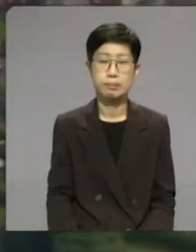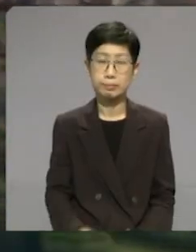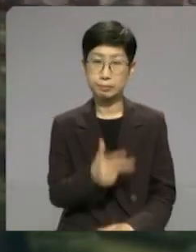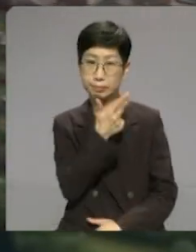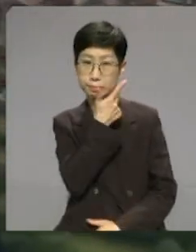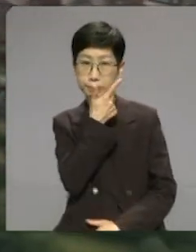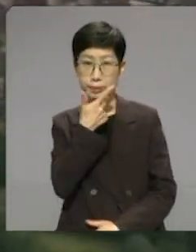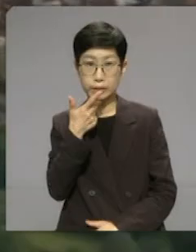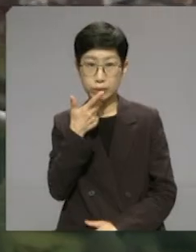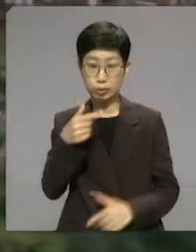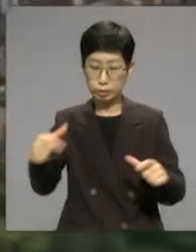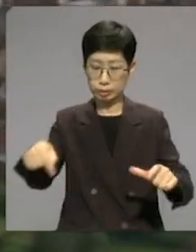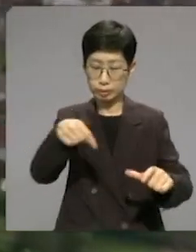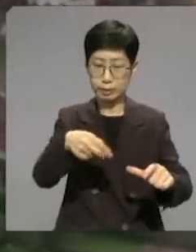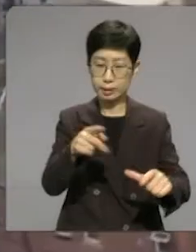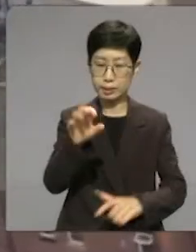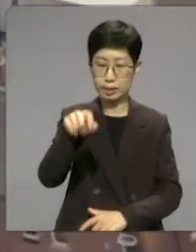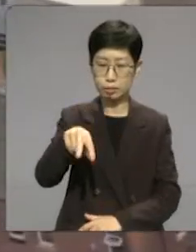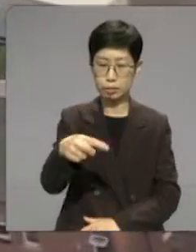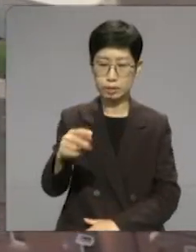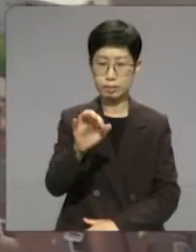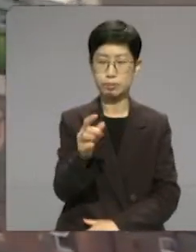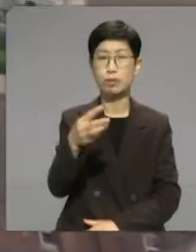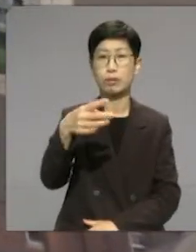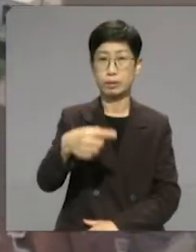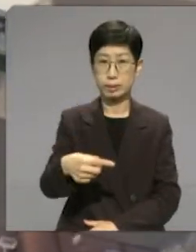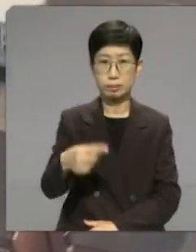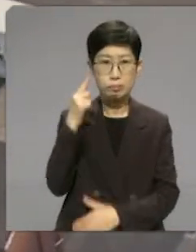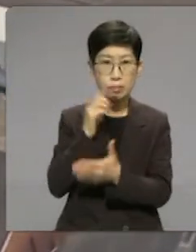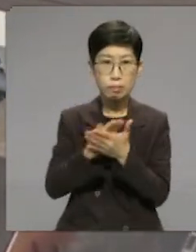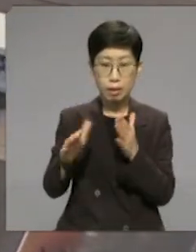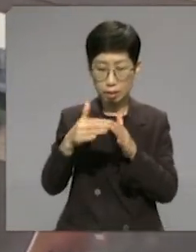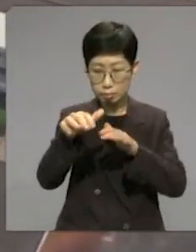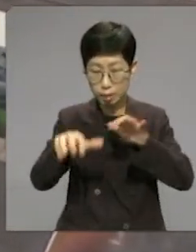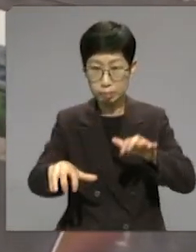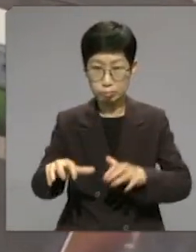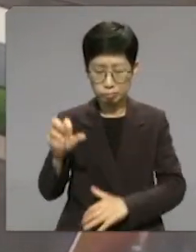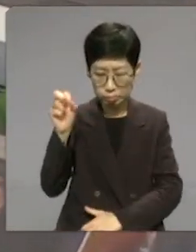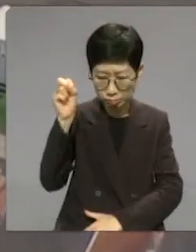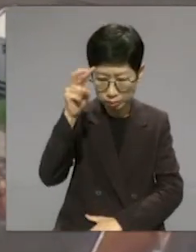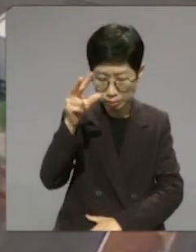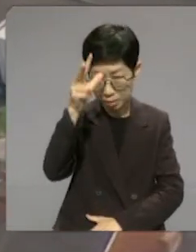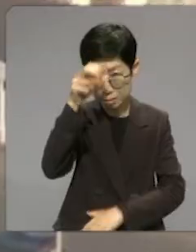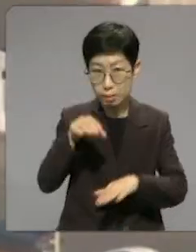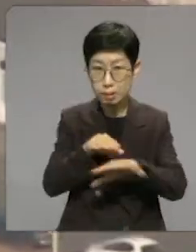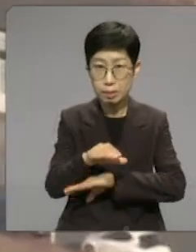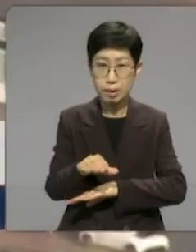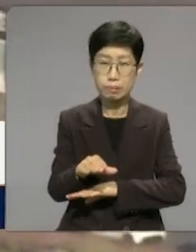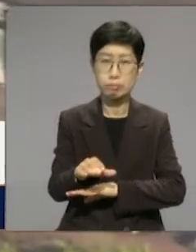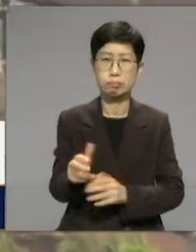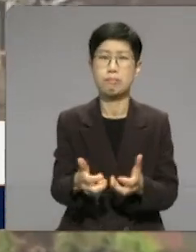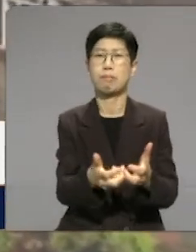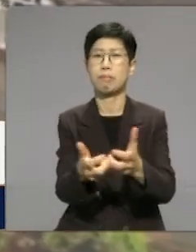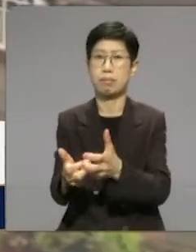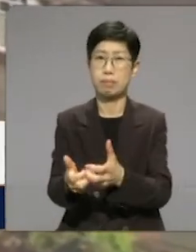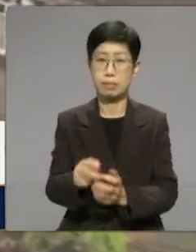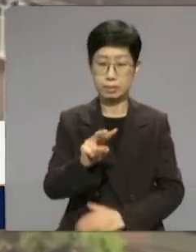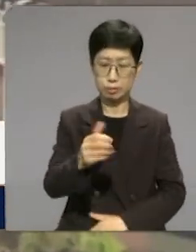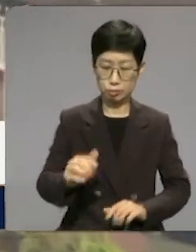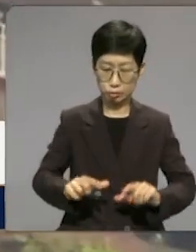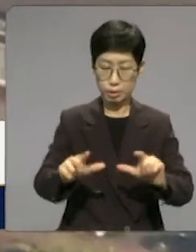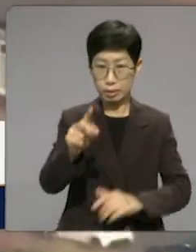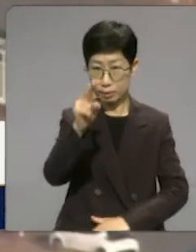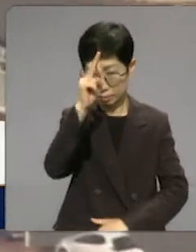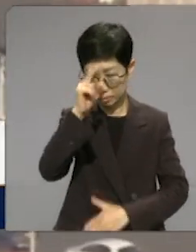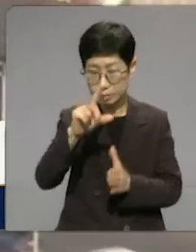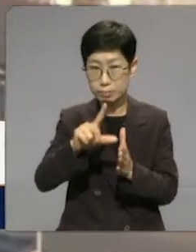영국 리버풀 인근의 사우스포트. 평화로운 마을이 온통 경찰차로 가득합니다. 현재 시간 29일